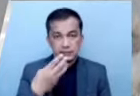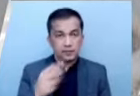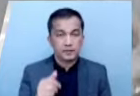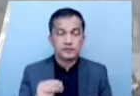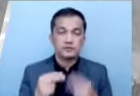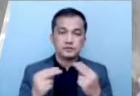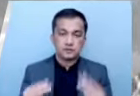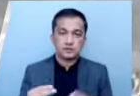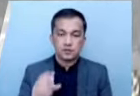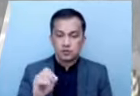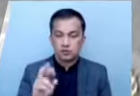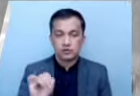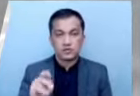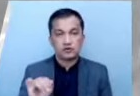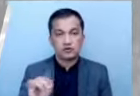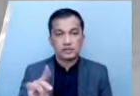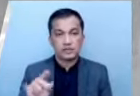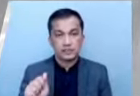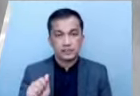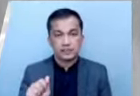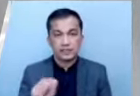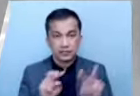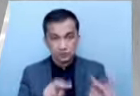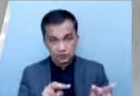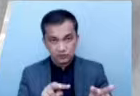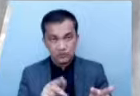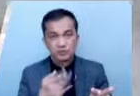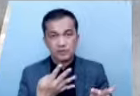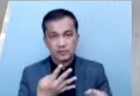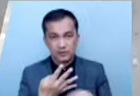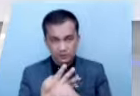Oscar Oida, nakatutok, 24 oras.